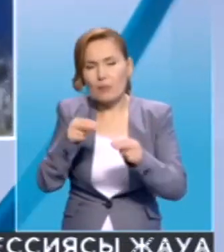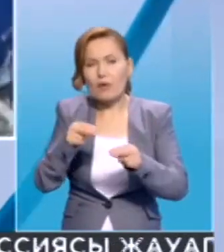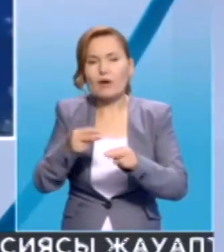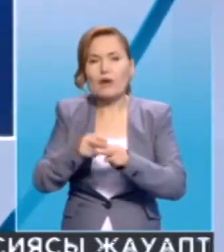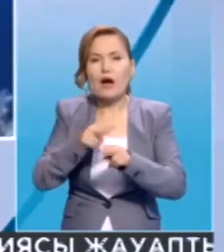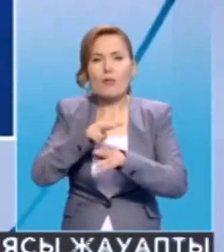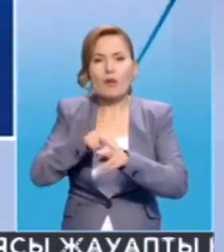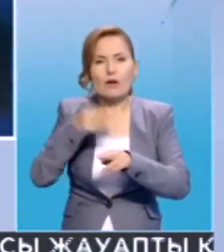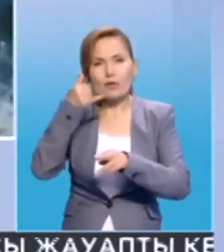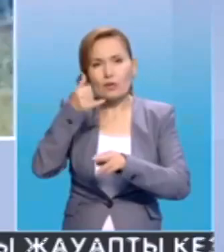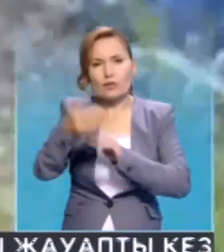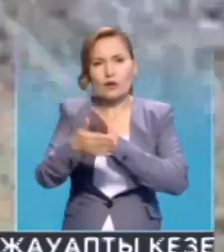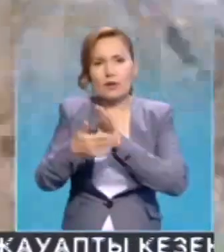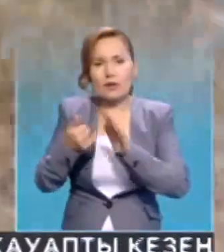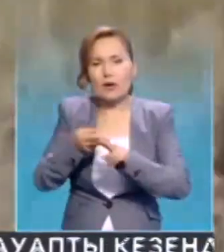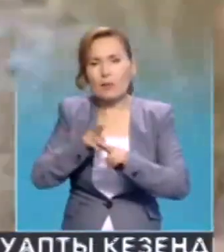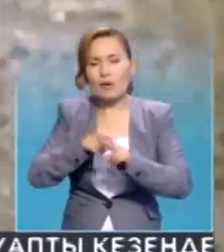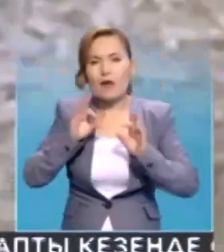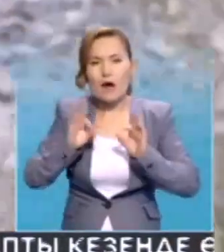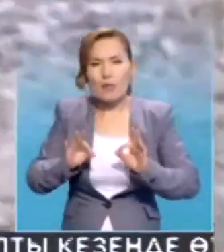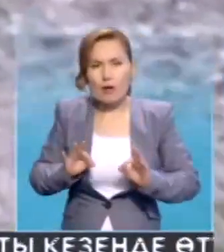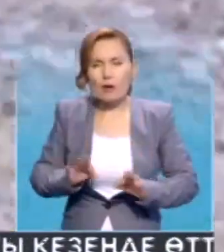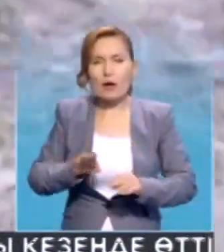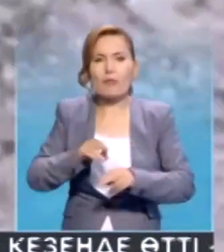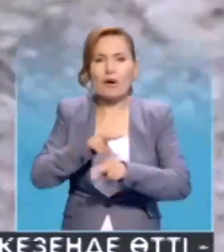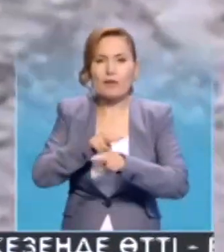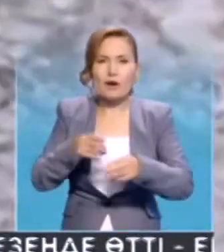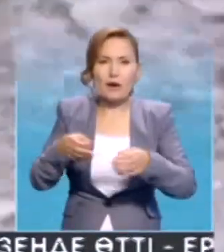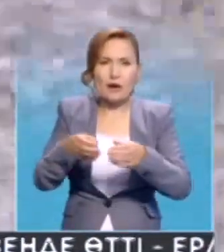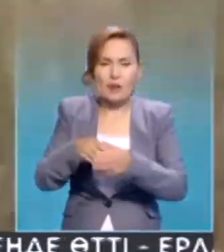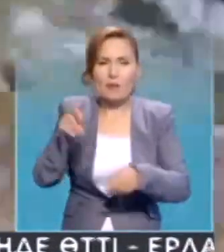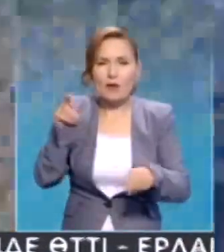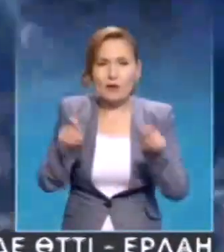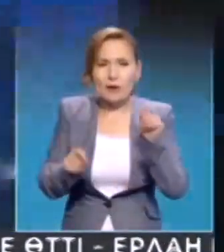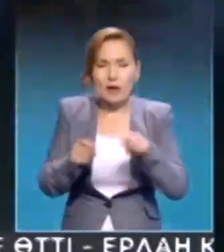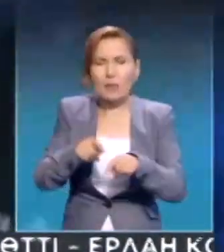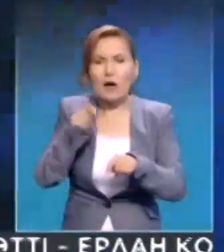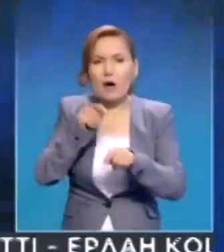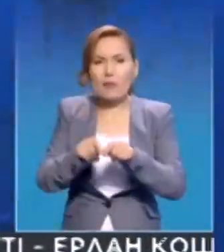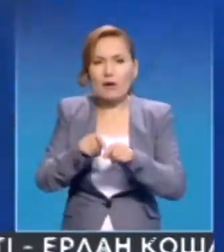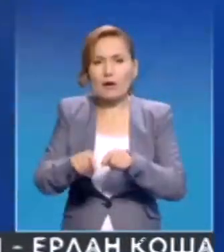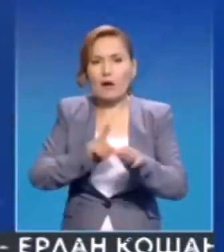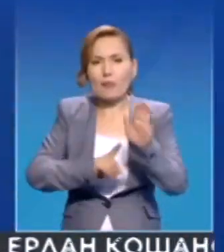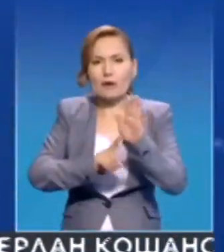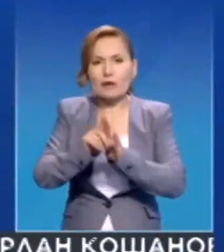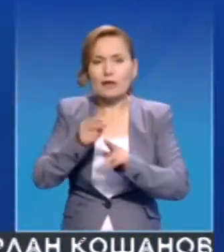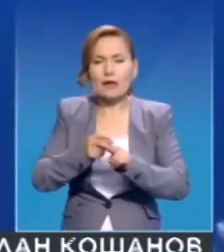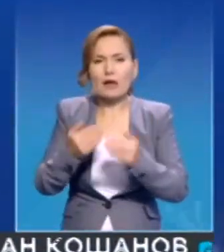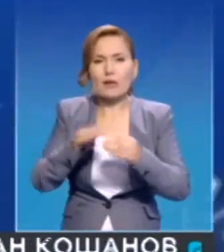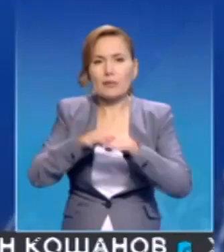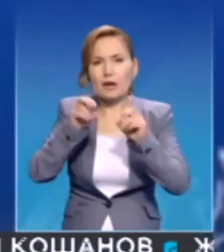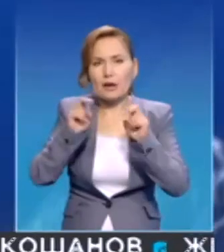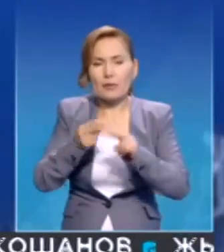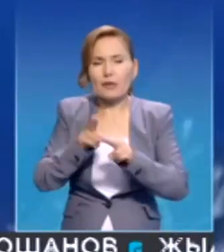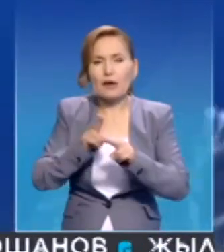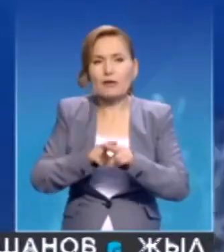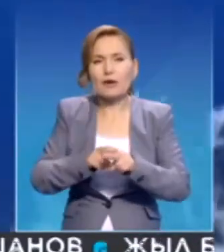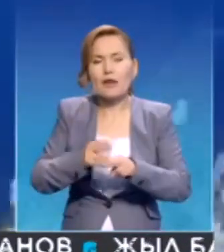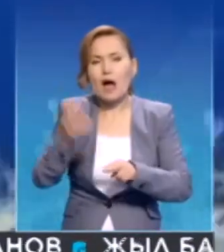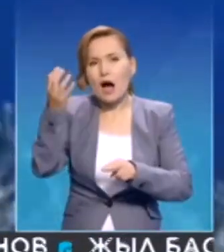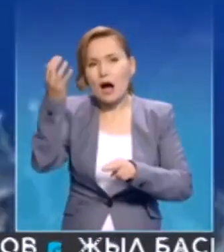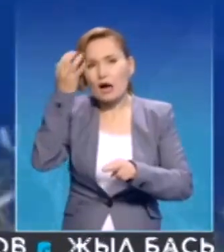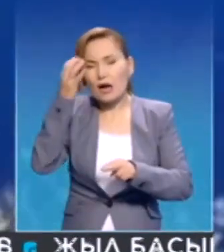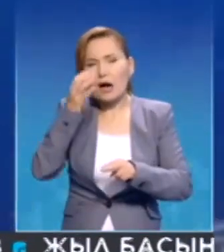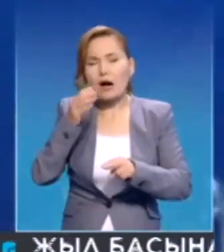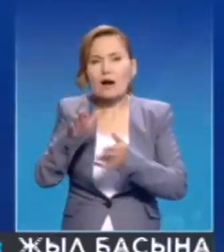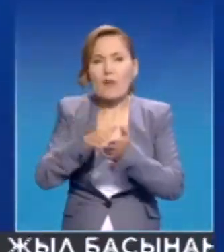департаменті, табиғат қорғау прокуратурасының өкілдері, тәртіп сақшылары мен әкімдік қызметкерлері барып тексеру жүргізді. Қазір мамандар қарамайға ұқсас